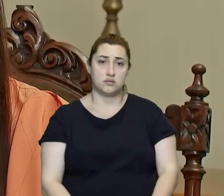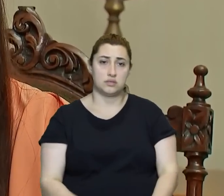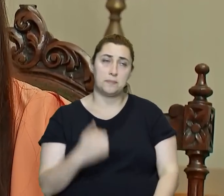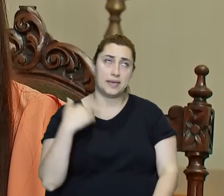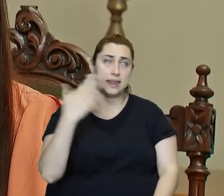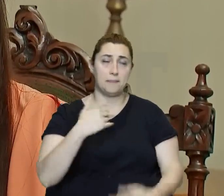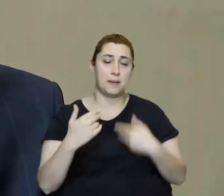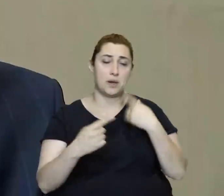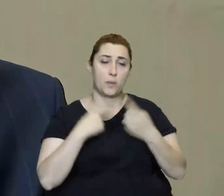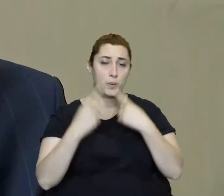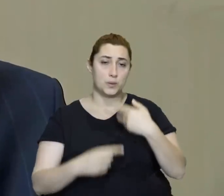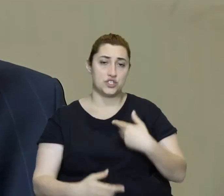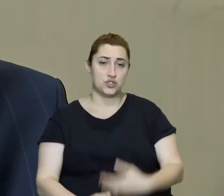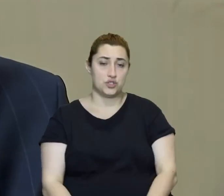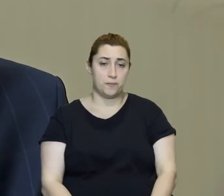Ben gidip konuşacağım.